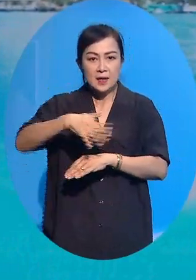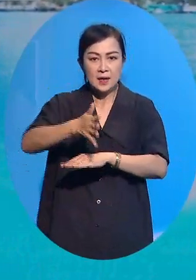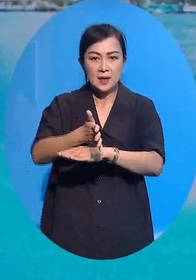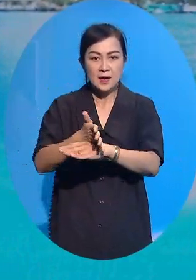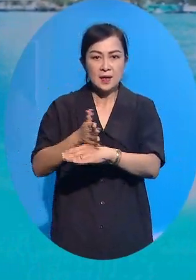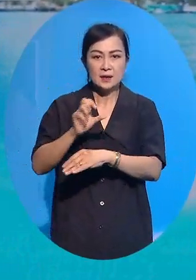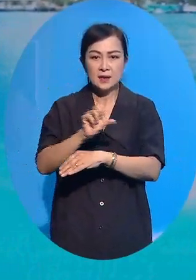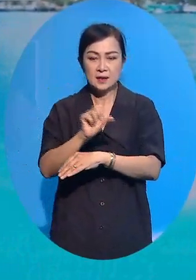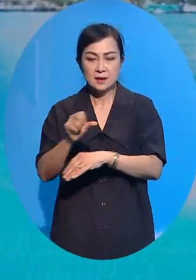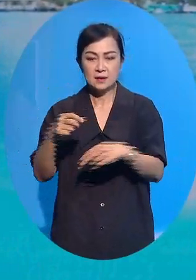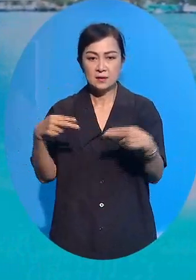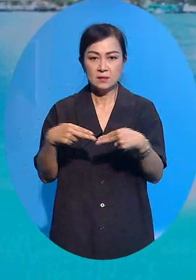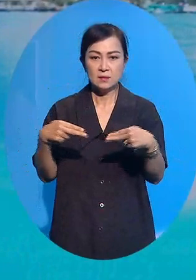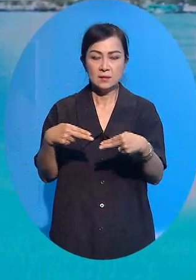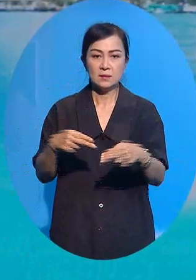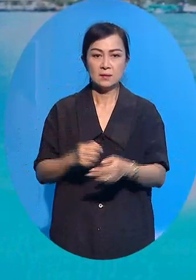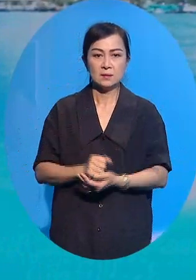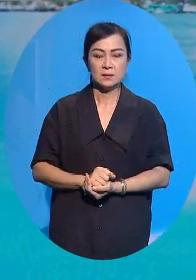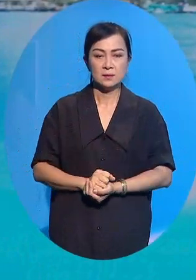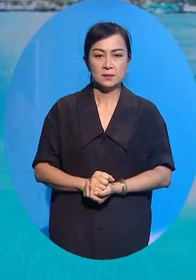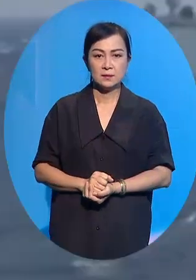tăng cường khả năng sẵn sàng chiến đấu.